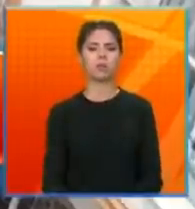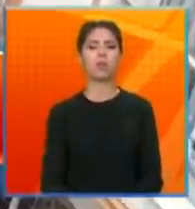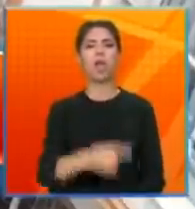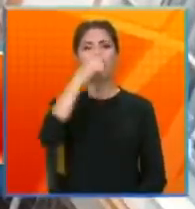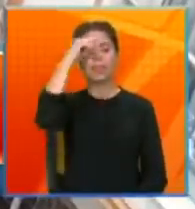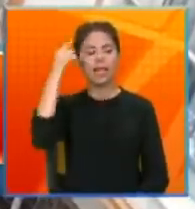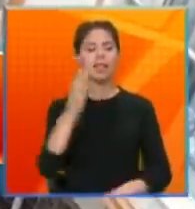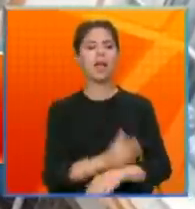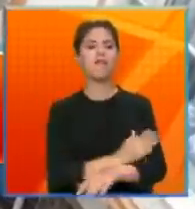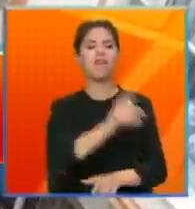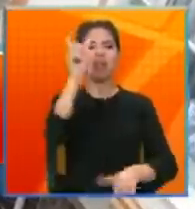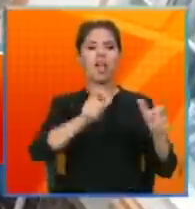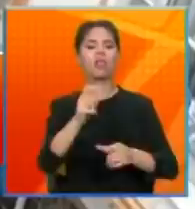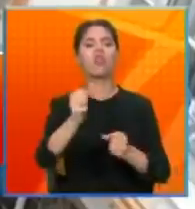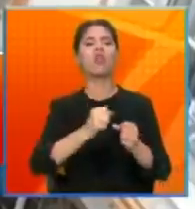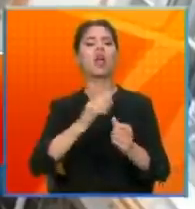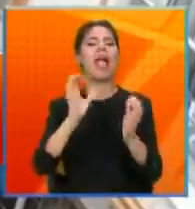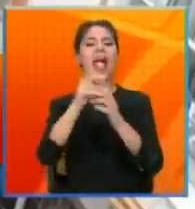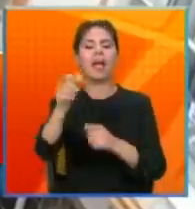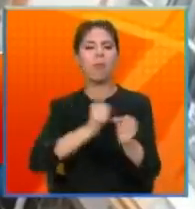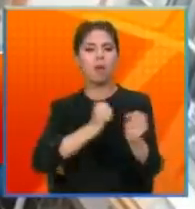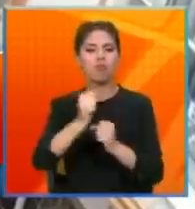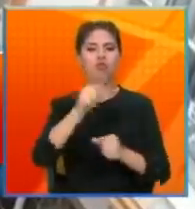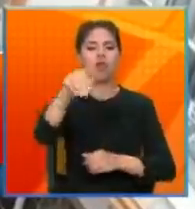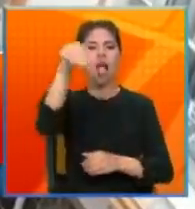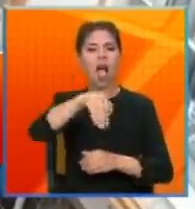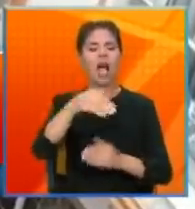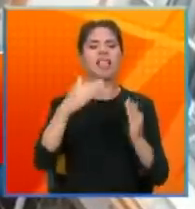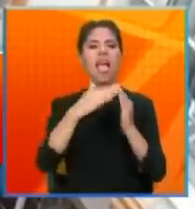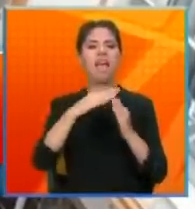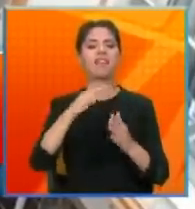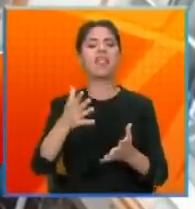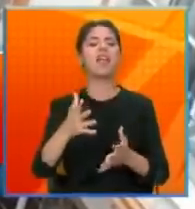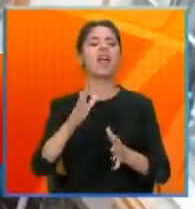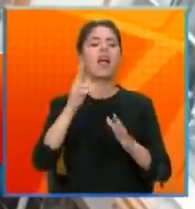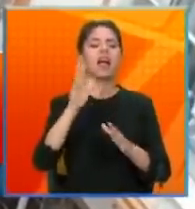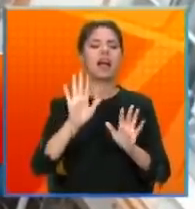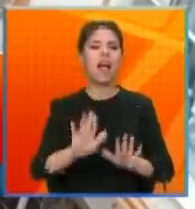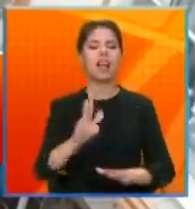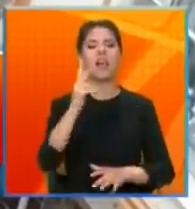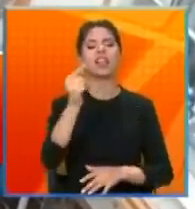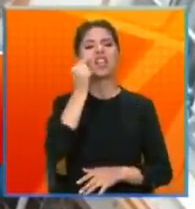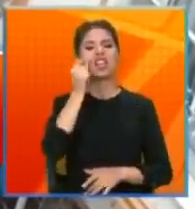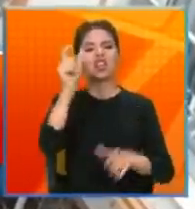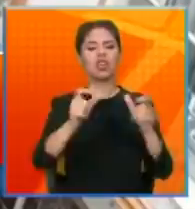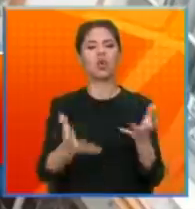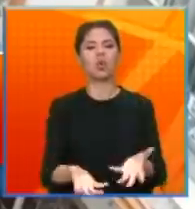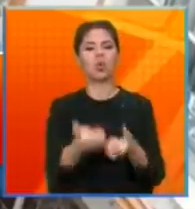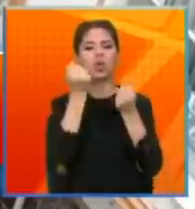ki mahallelinin ve ekiplerin çabası sonuç verdi. Sular altındaki evde kalan kişi kurtarıldı.